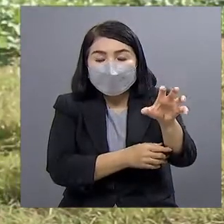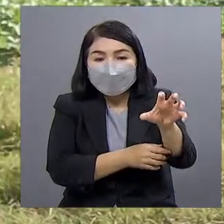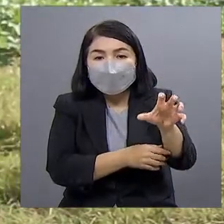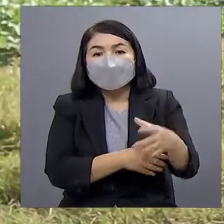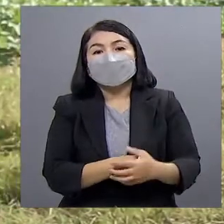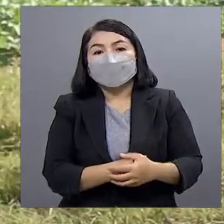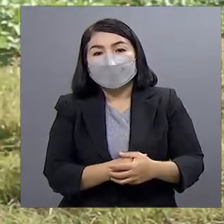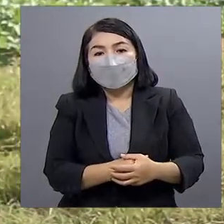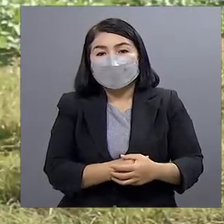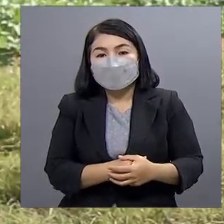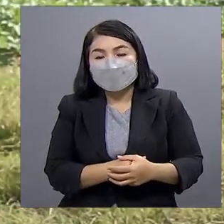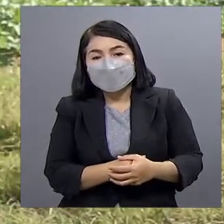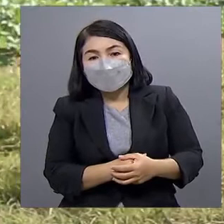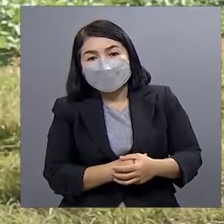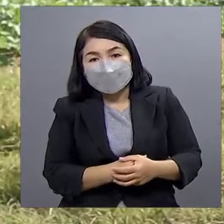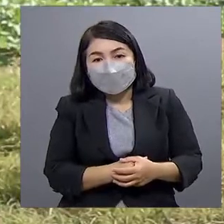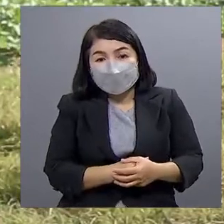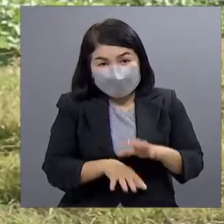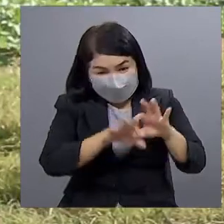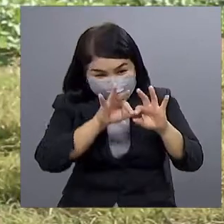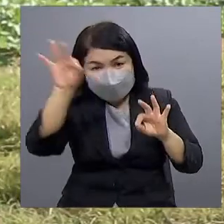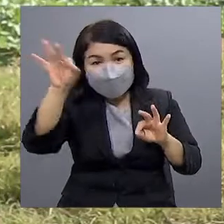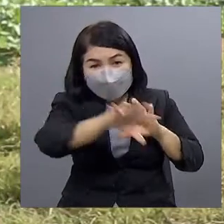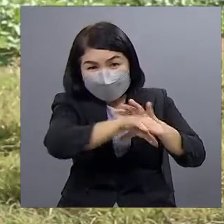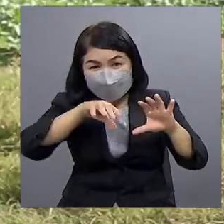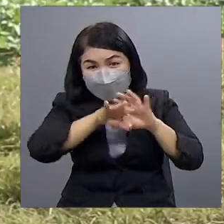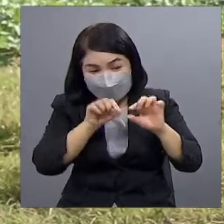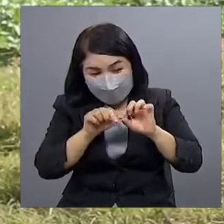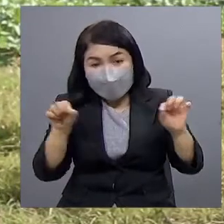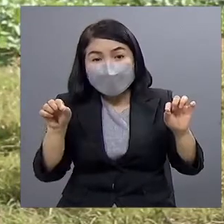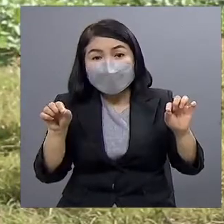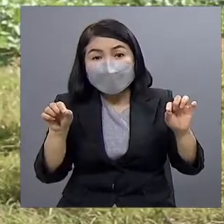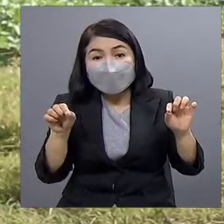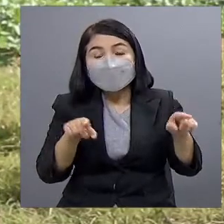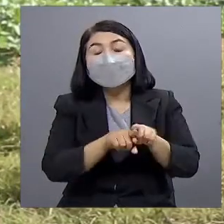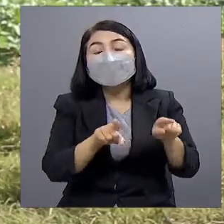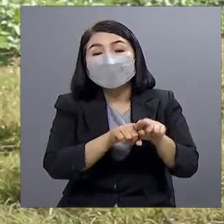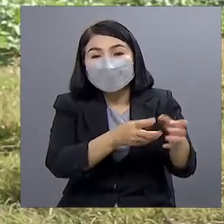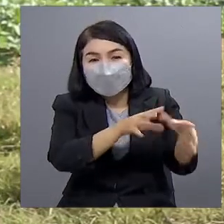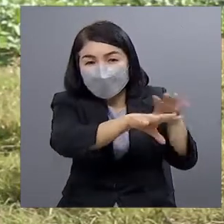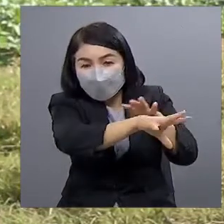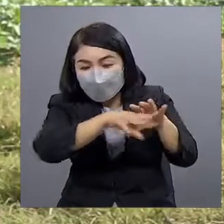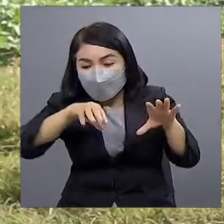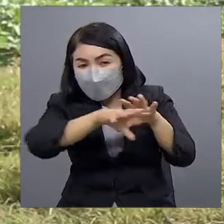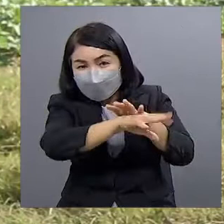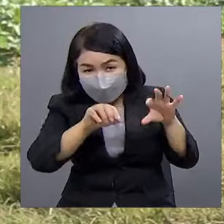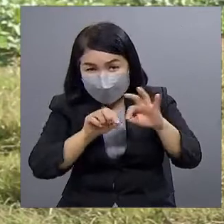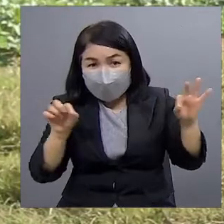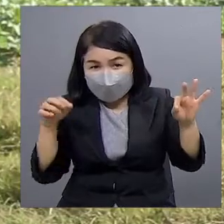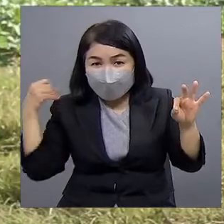ายามกัน แต่นุ่งก็สูบไก่เป็นกิโลเลย ก ็ถึงไหม เอามาเติมนิดๆหน่อย ๆไก่ไหม ก็ประม